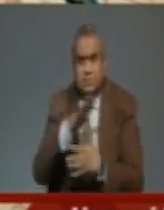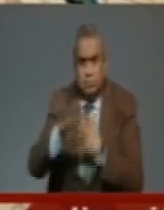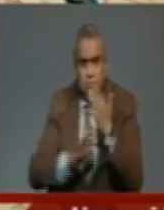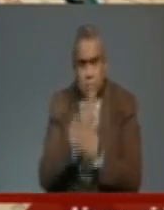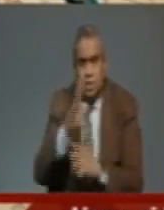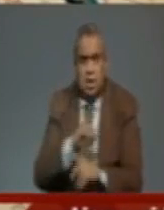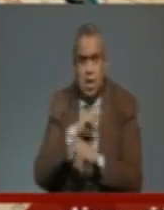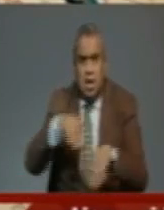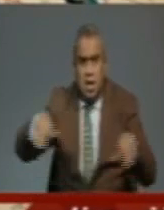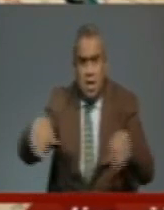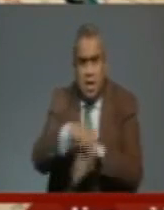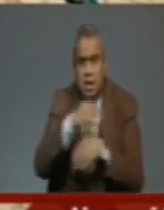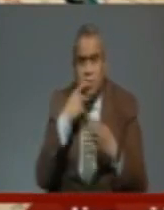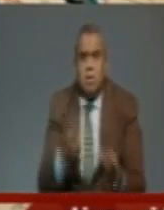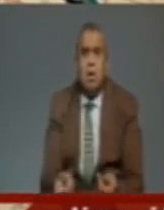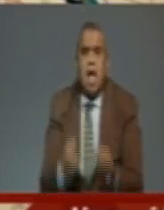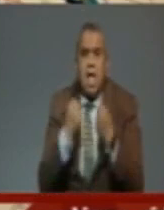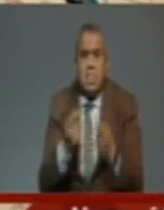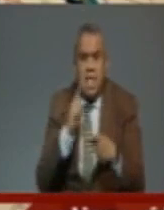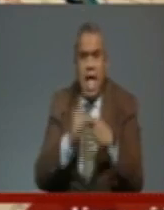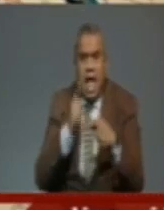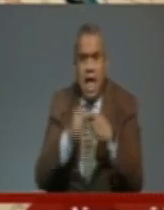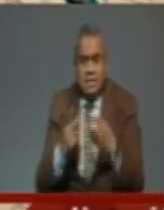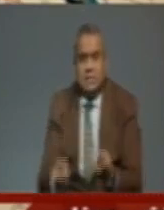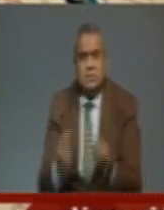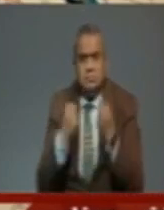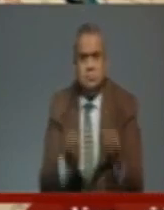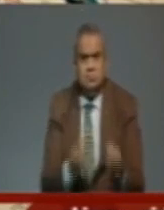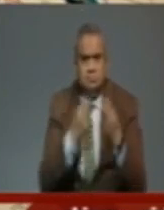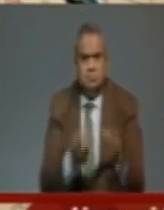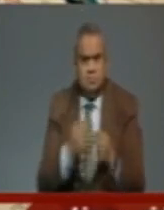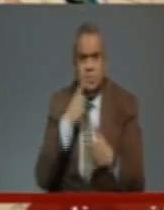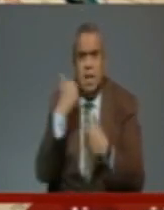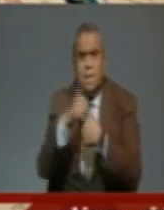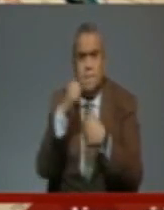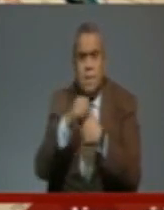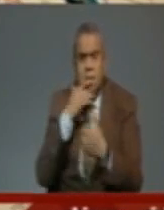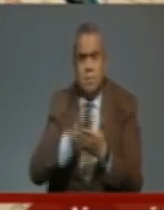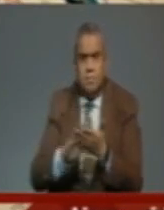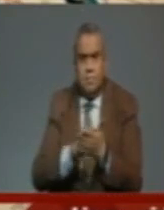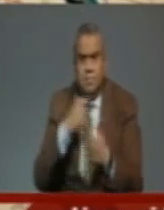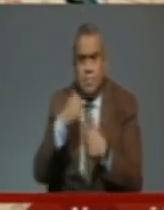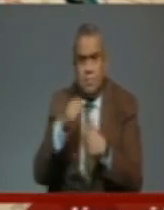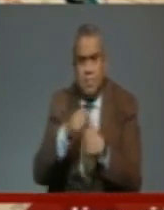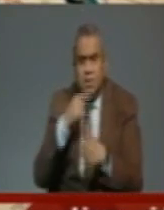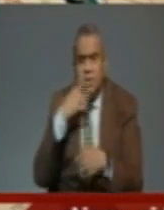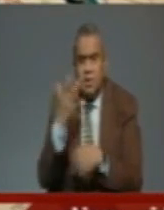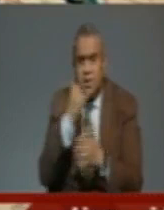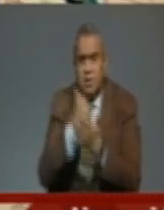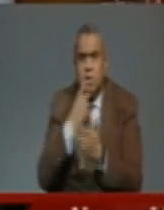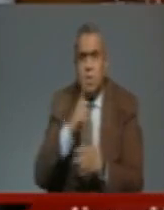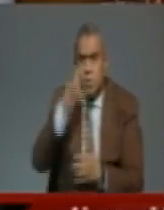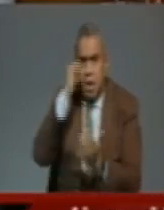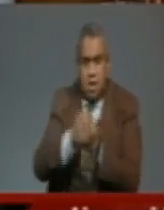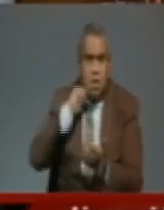ده اتسرق قضبانه بنسبة 100%، لم يتبقى منه إلا محطاته. المهندس سنة ضحى بيهز راسه،